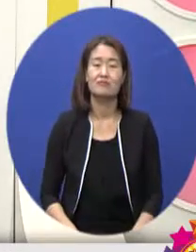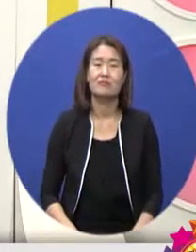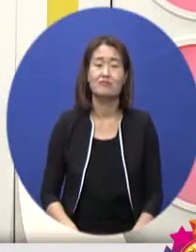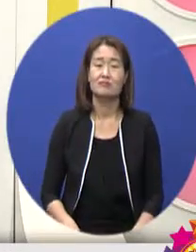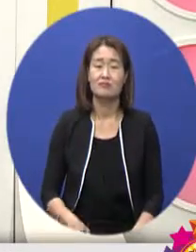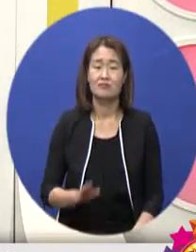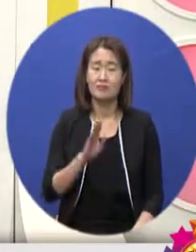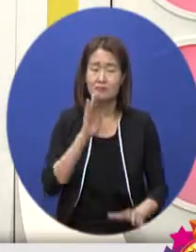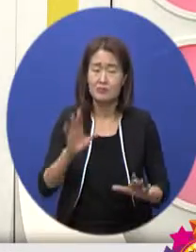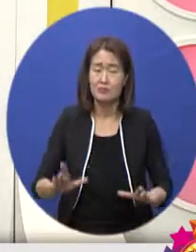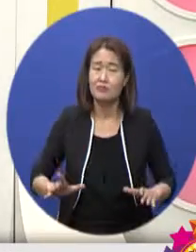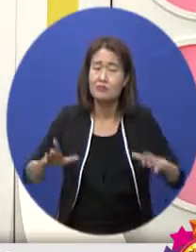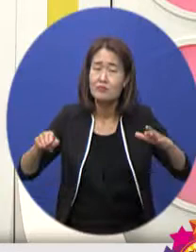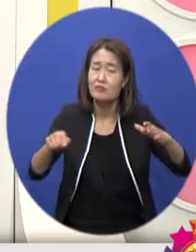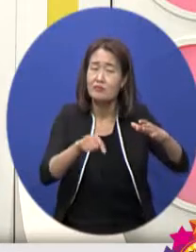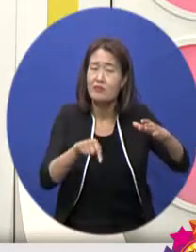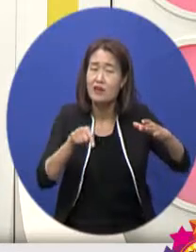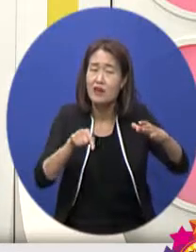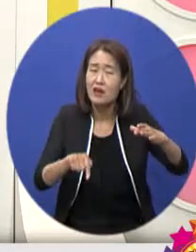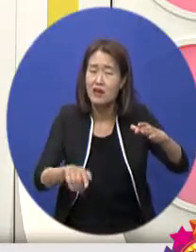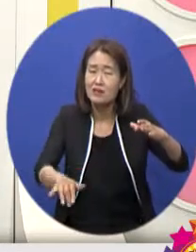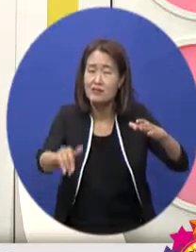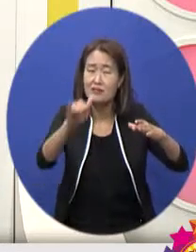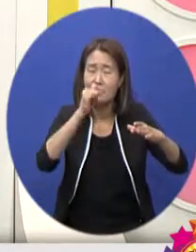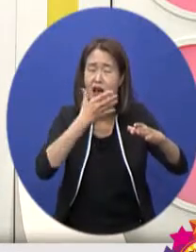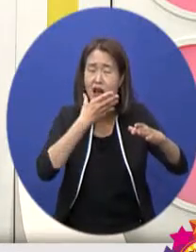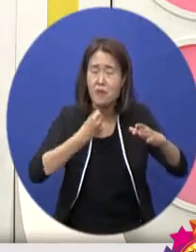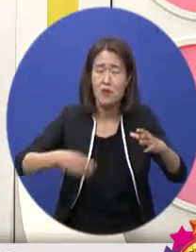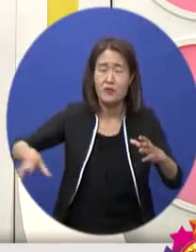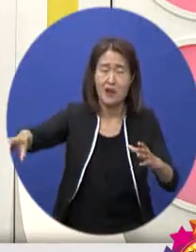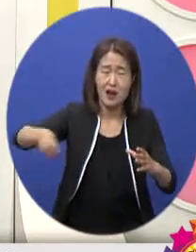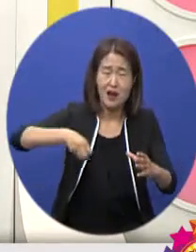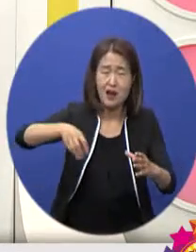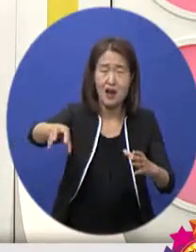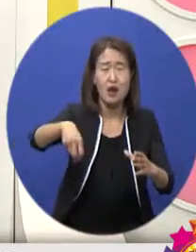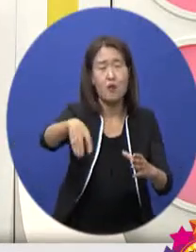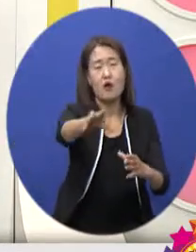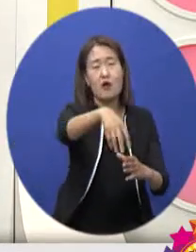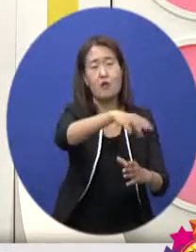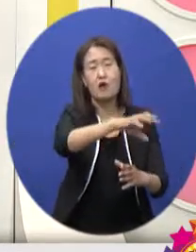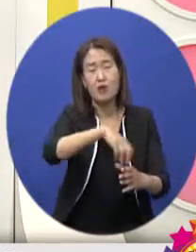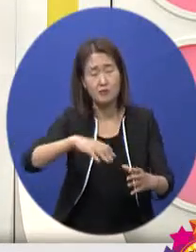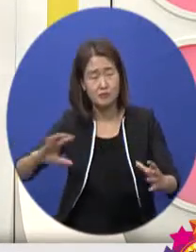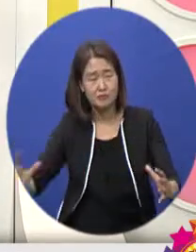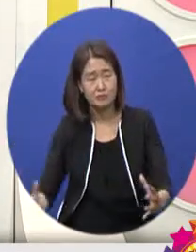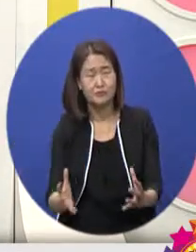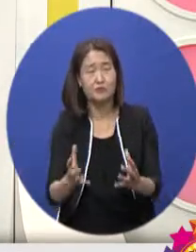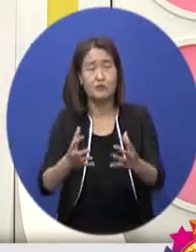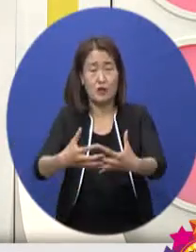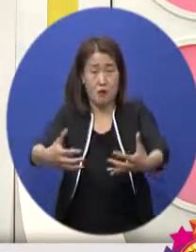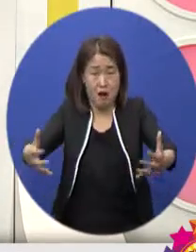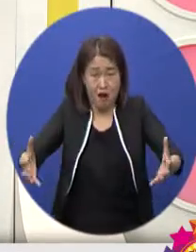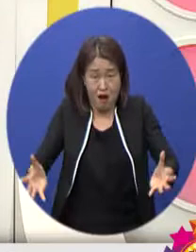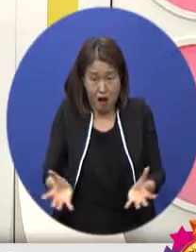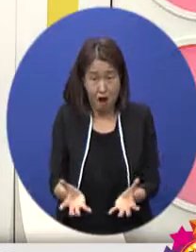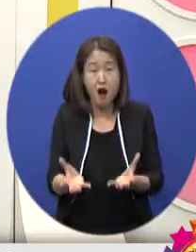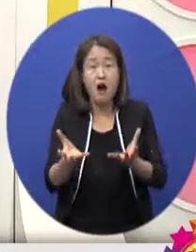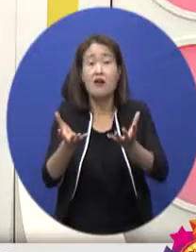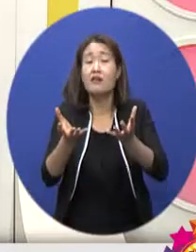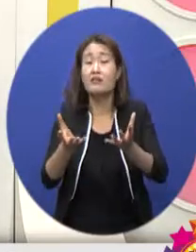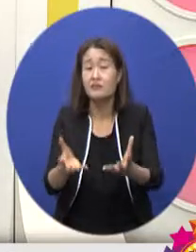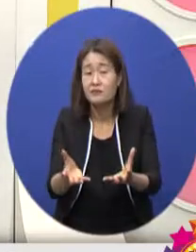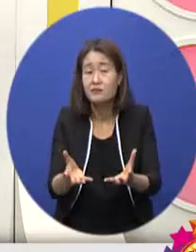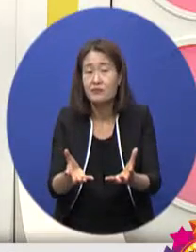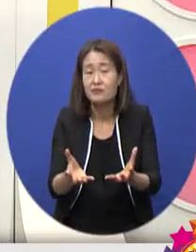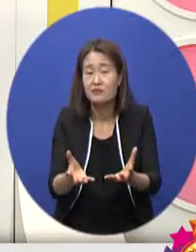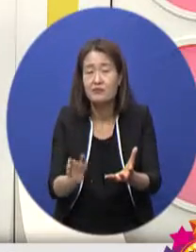이 세상에 있는 행복 다 모아 모아 모아서